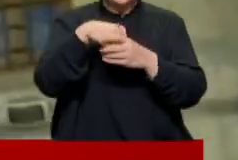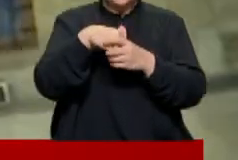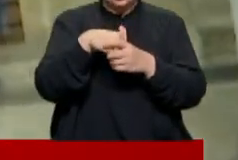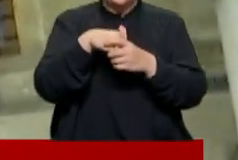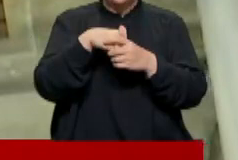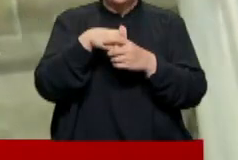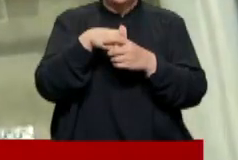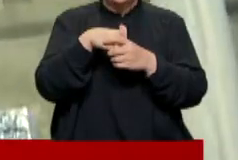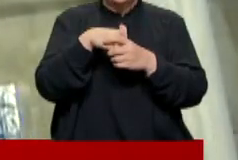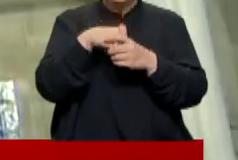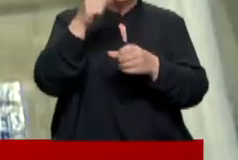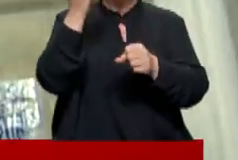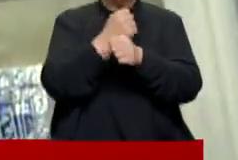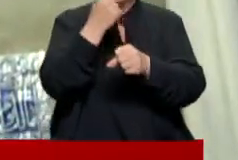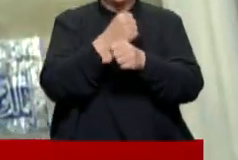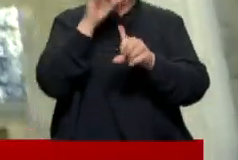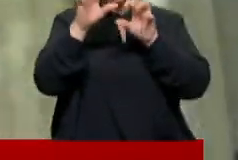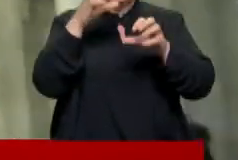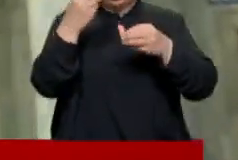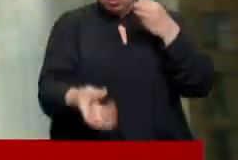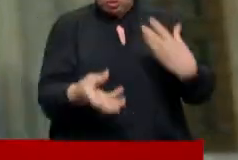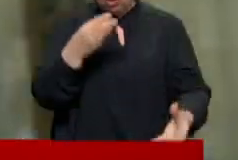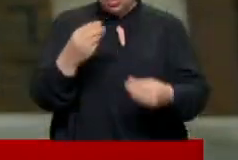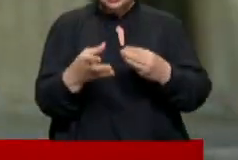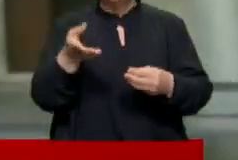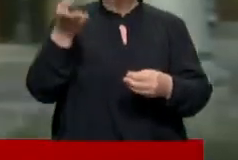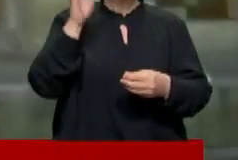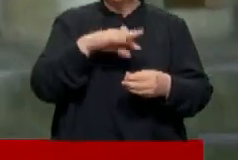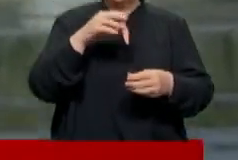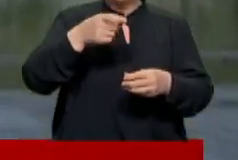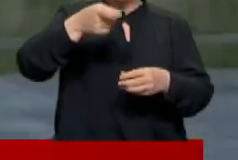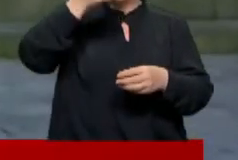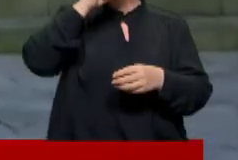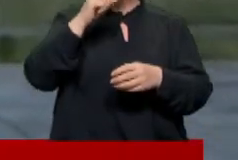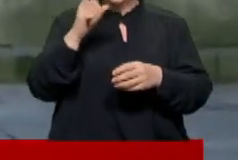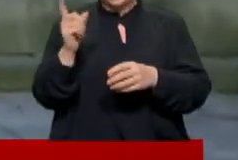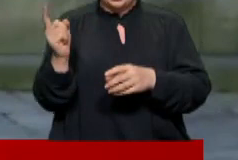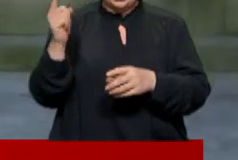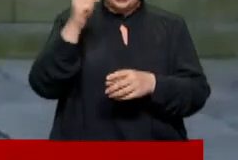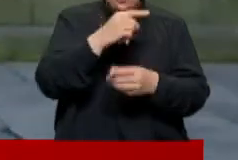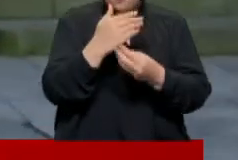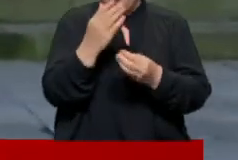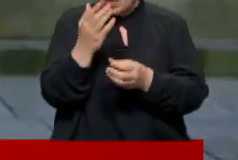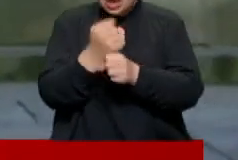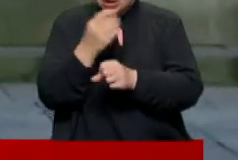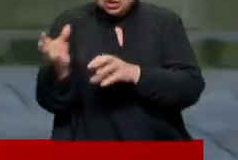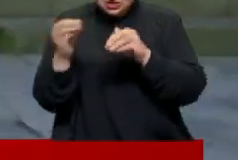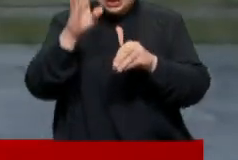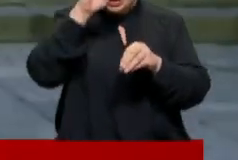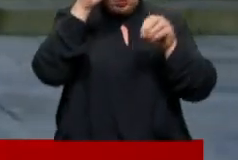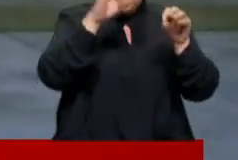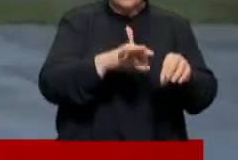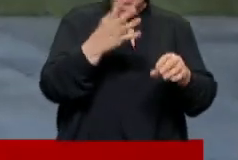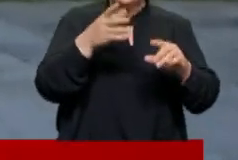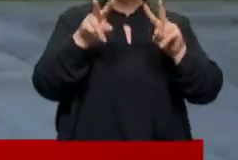o taşlar yere dökülür. Ardından da padişaha kadar uzanır o parçalar, İstanbul'a ulaşır